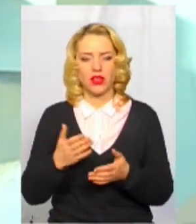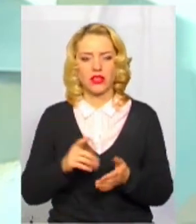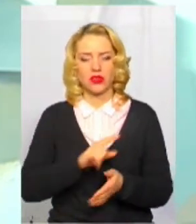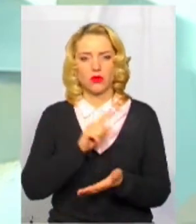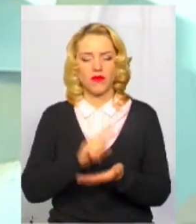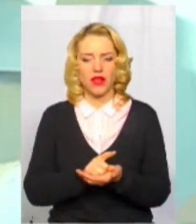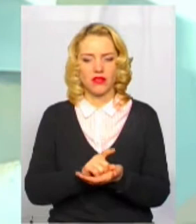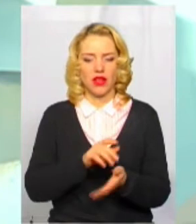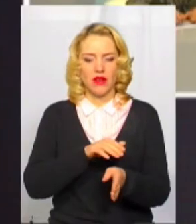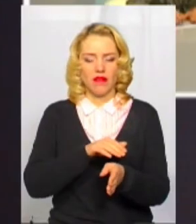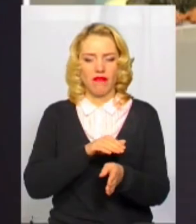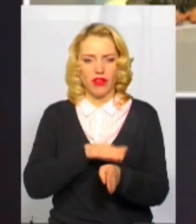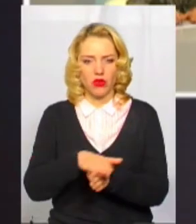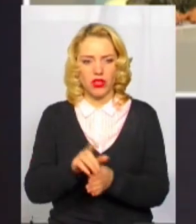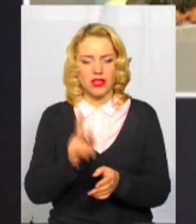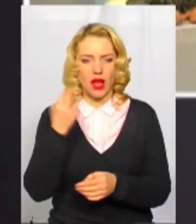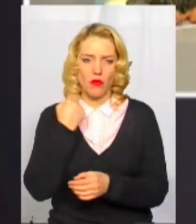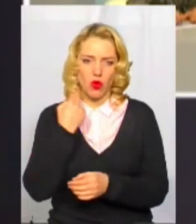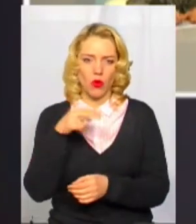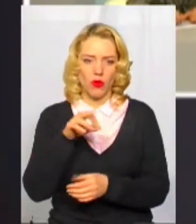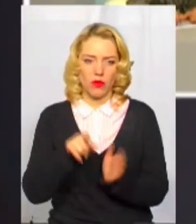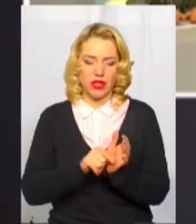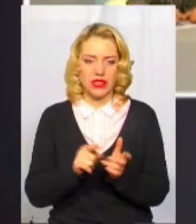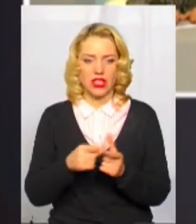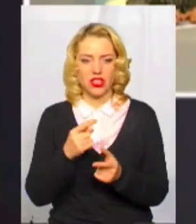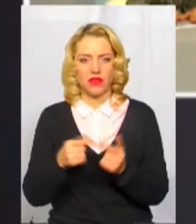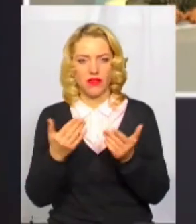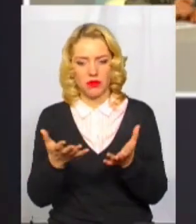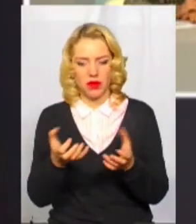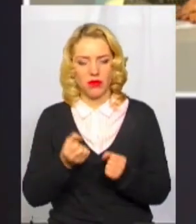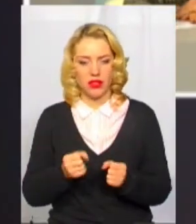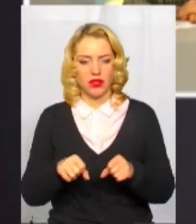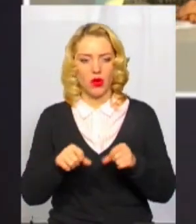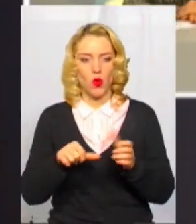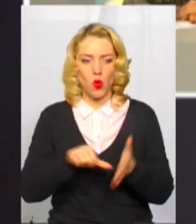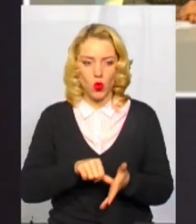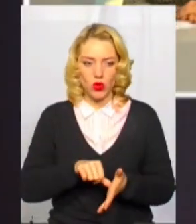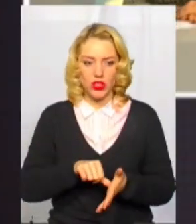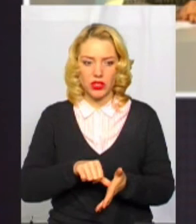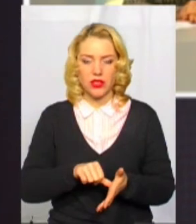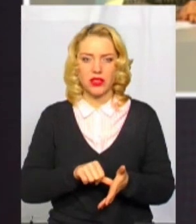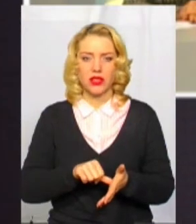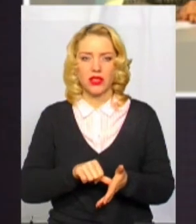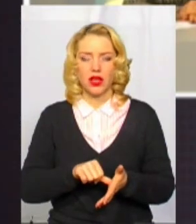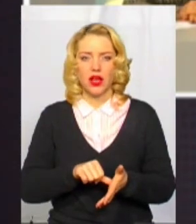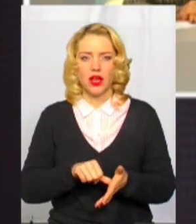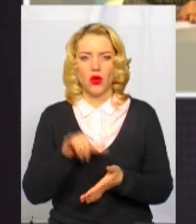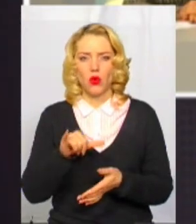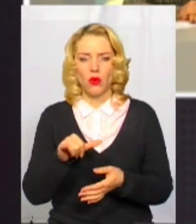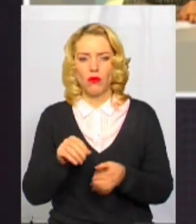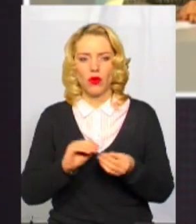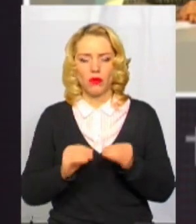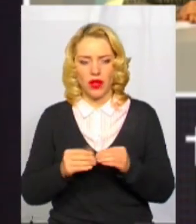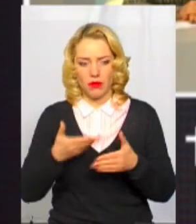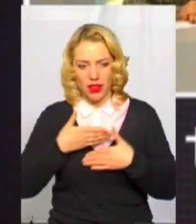пенсії. Тому в мене питання, чи якимось чином ви приймаєте участь в нашій житловій проблемі,